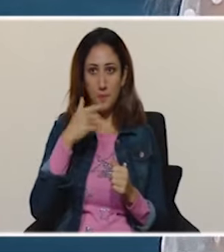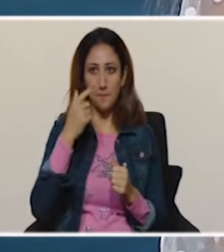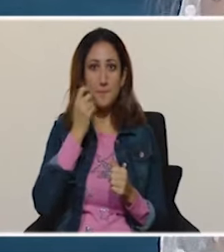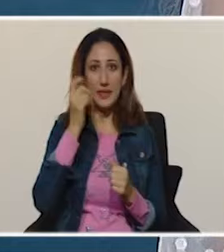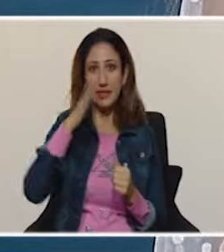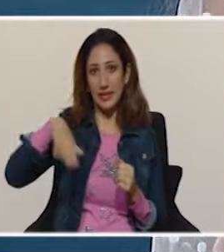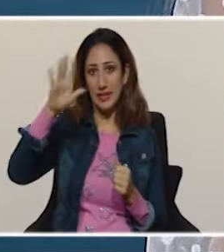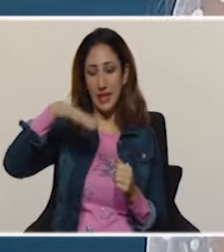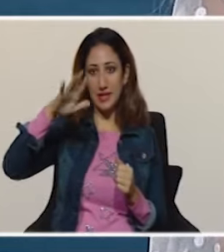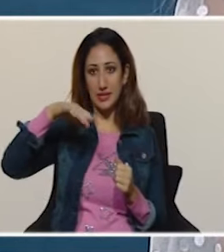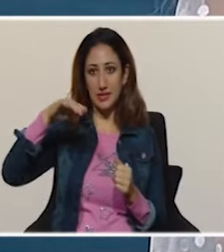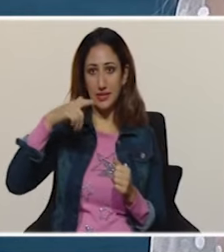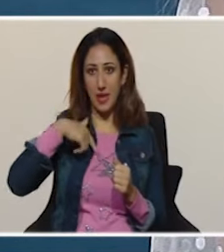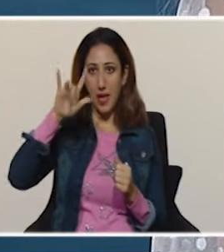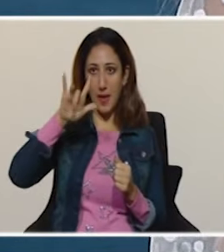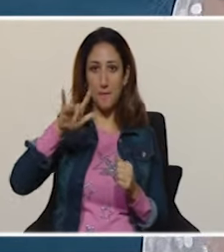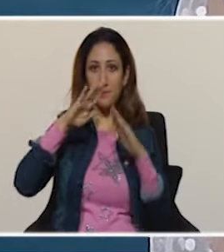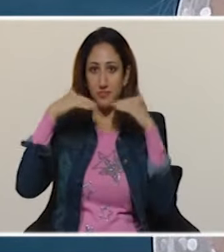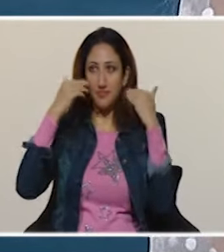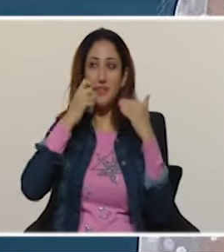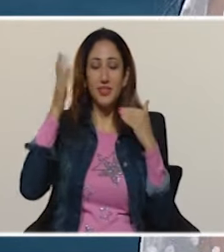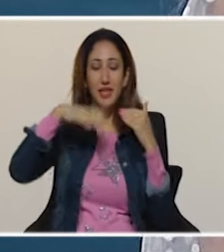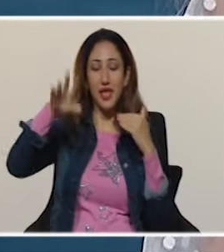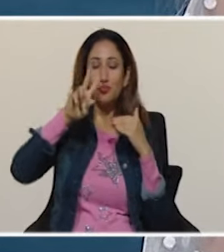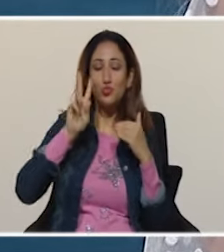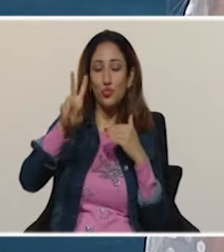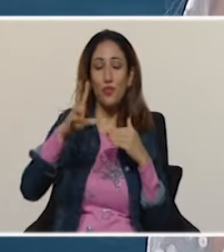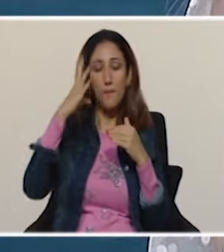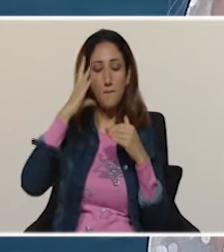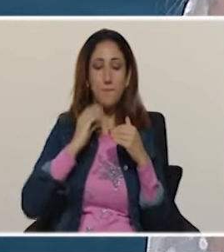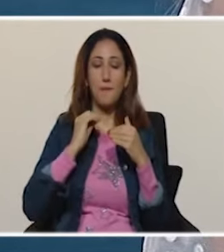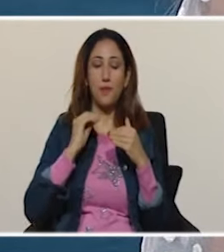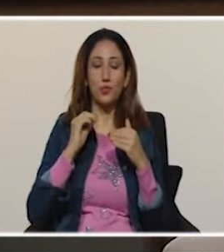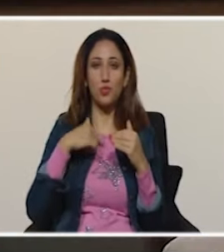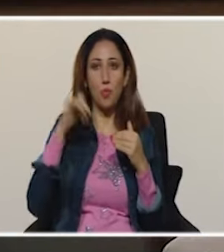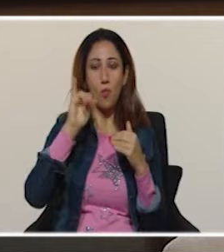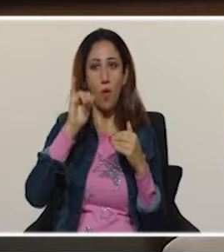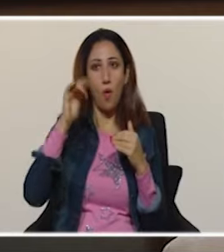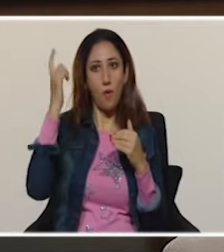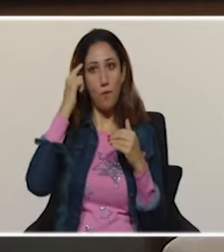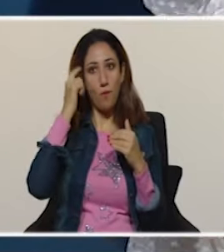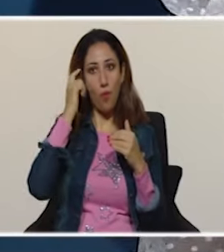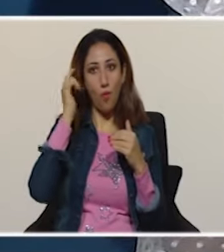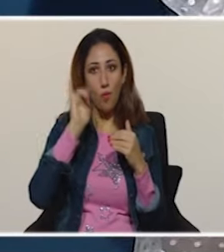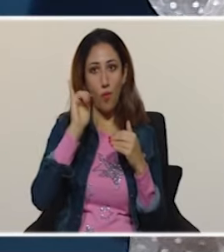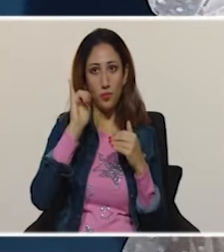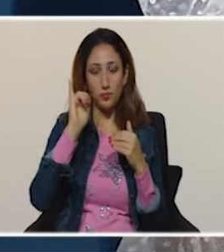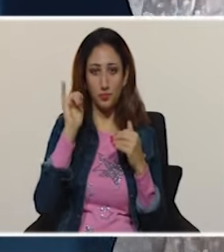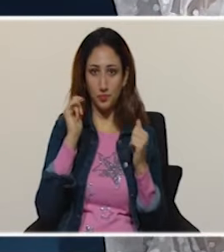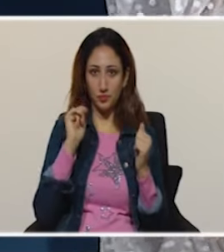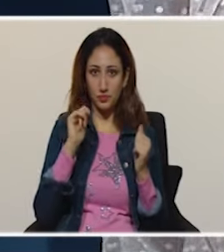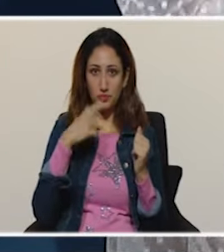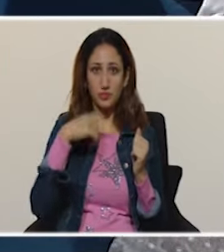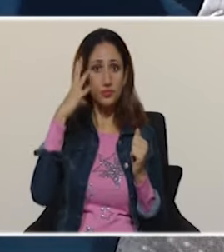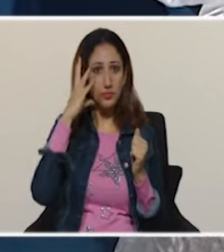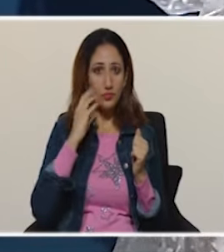الناس. انك تقدر تحط ابتسامه على وجههم. حضرتك برسالتك وعبر برنامجك بتسعد الاشخاص، انا على قدي بسعد